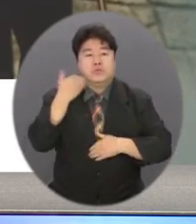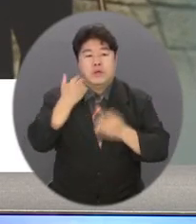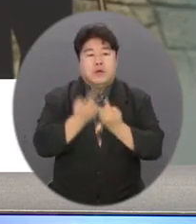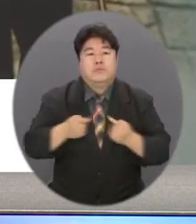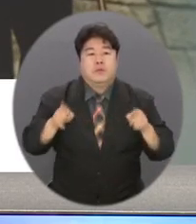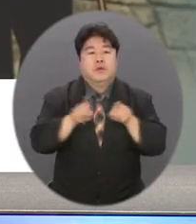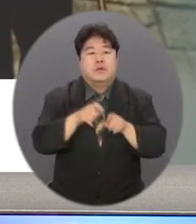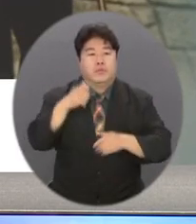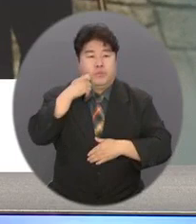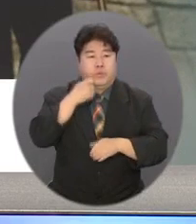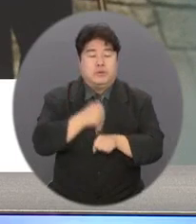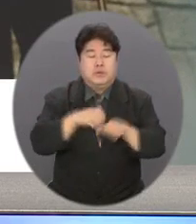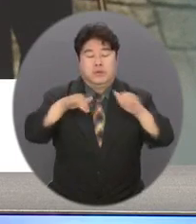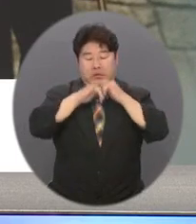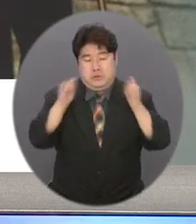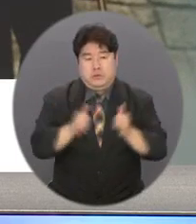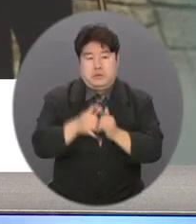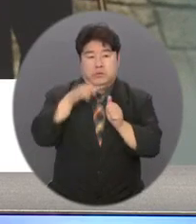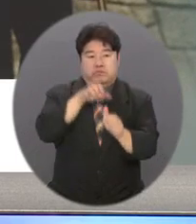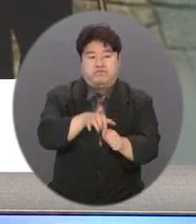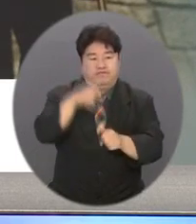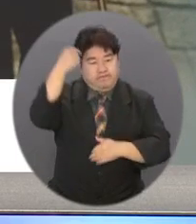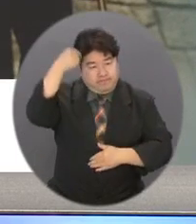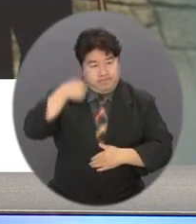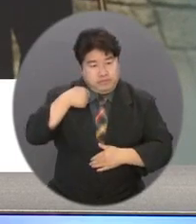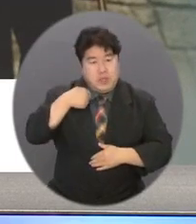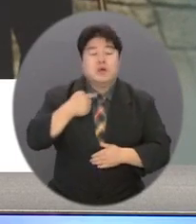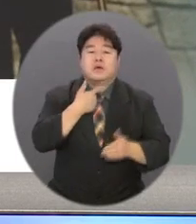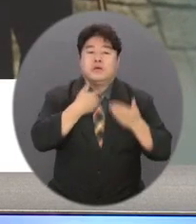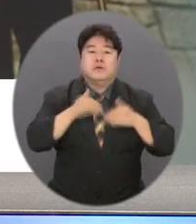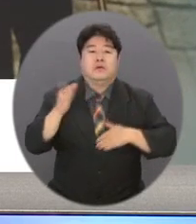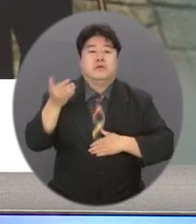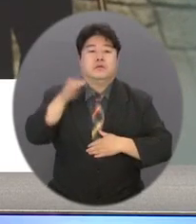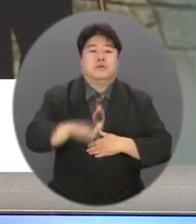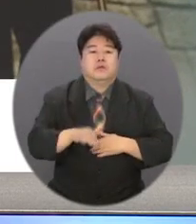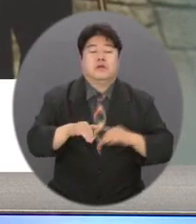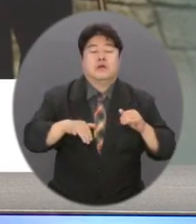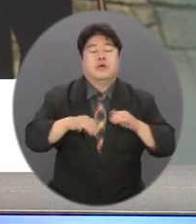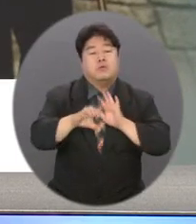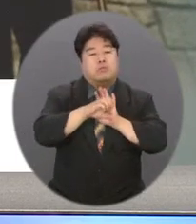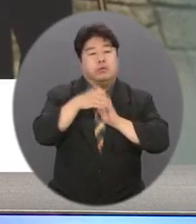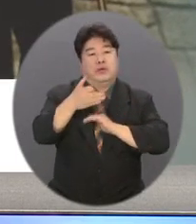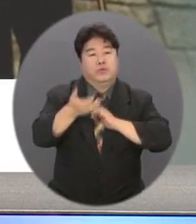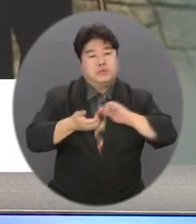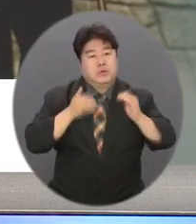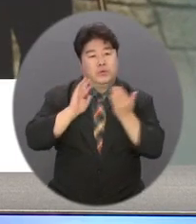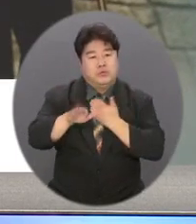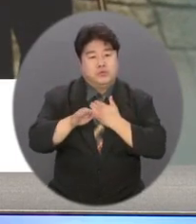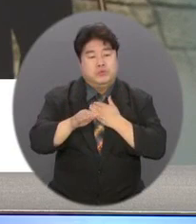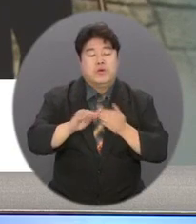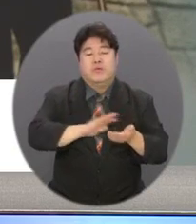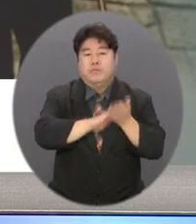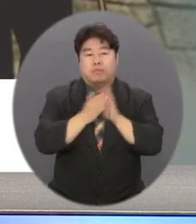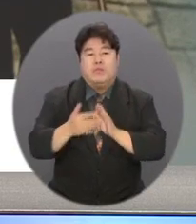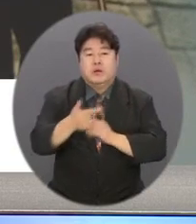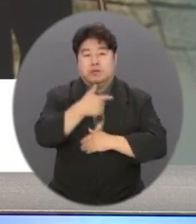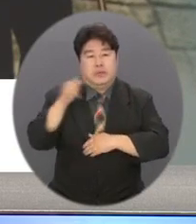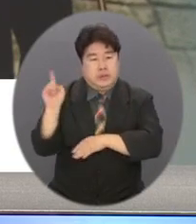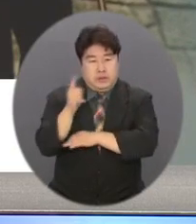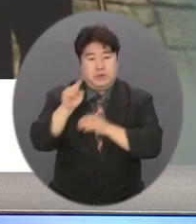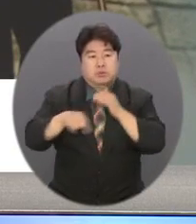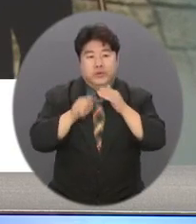함께 하지 못하면서 사회적 고립감 까지 겪어야 했는데요 코론 알고 전후의 변화를 빅데이터 속에서 찾아보는